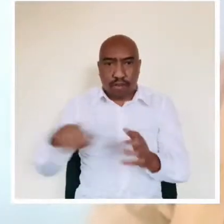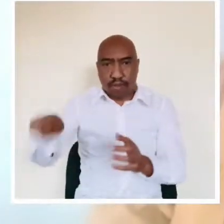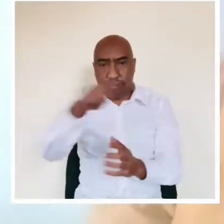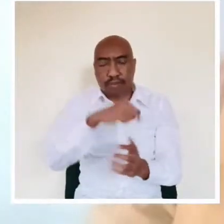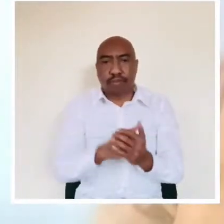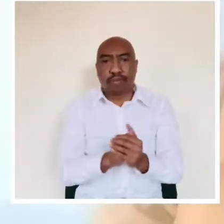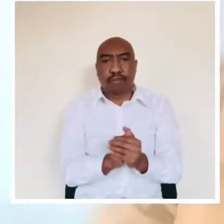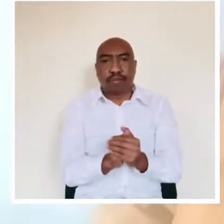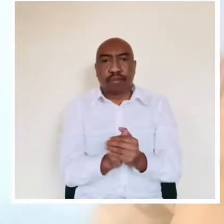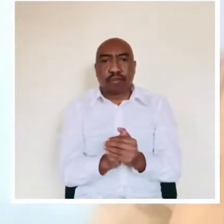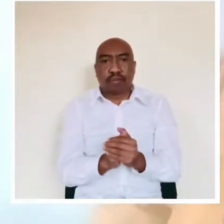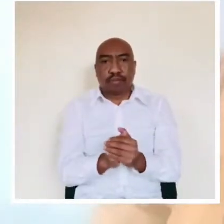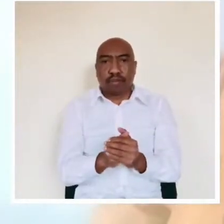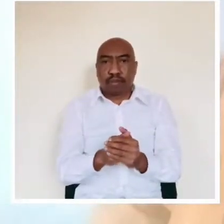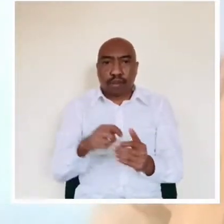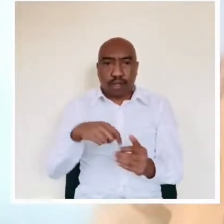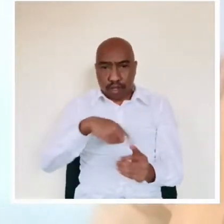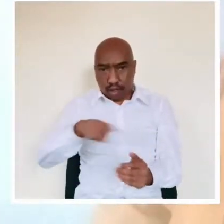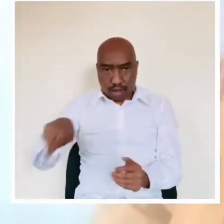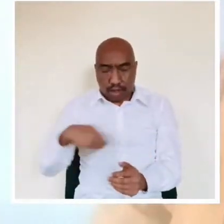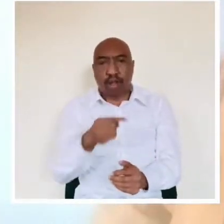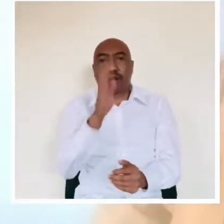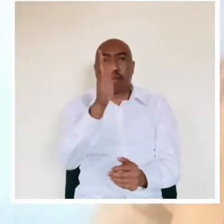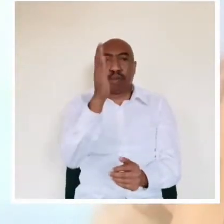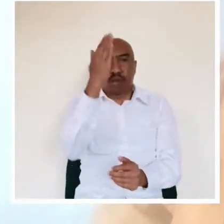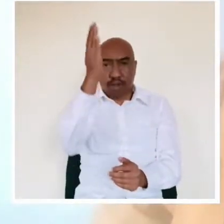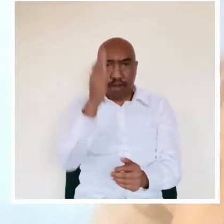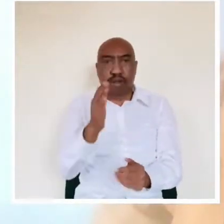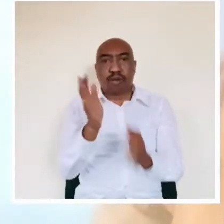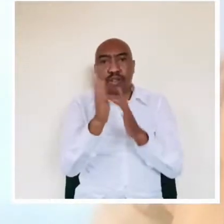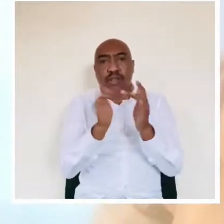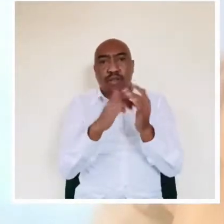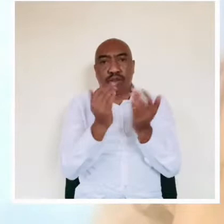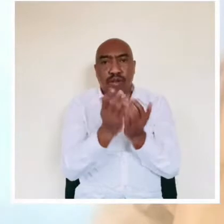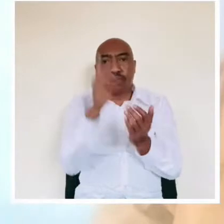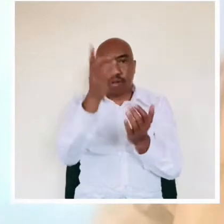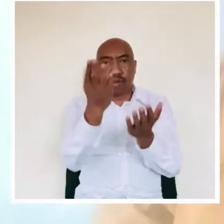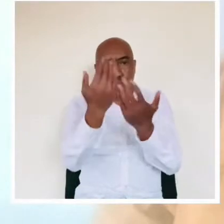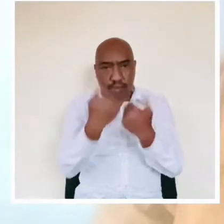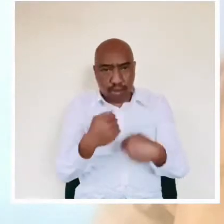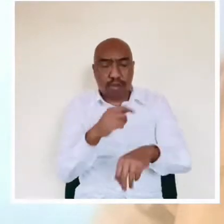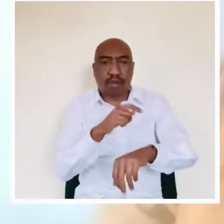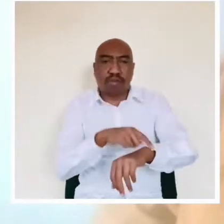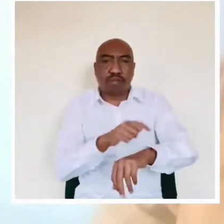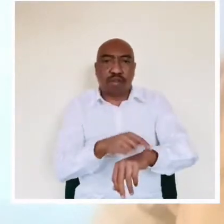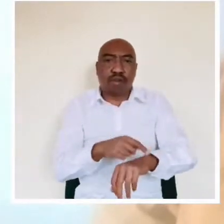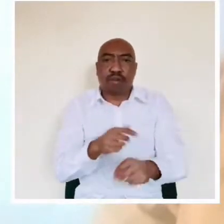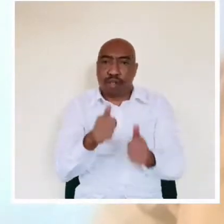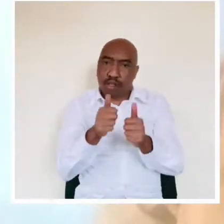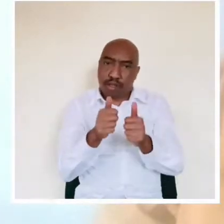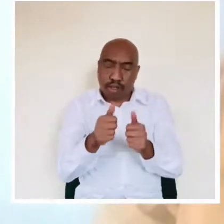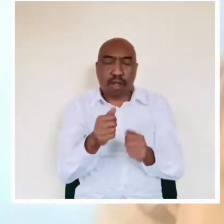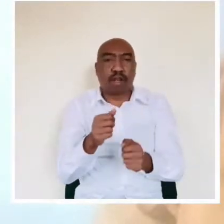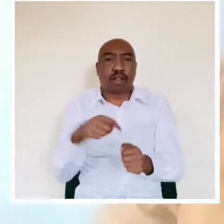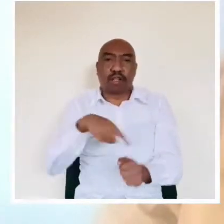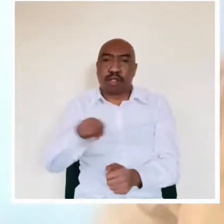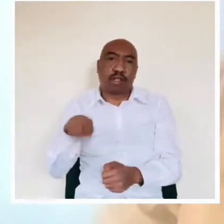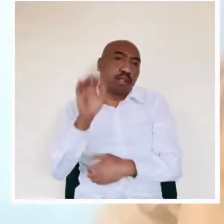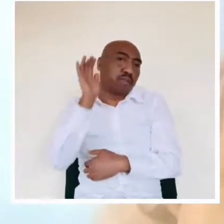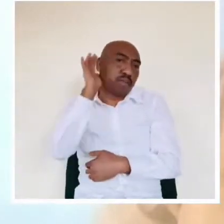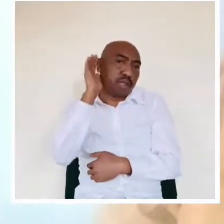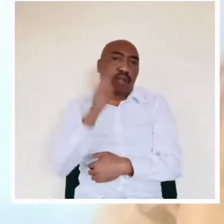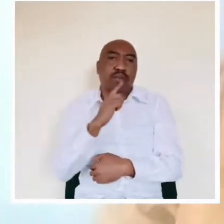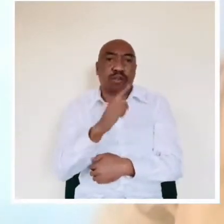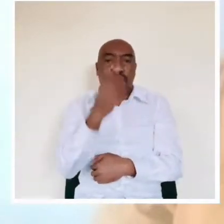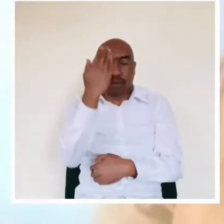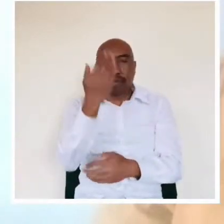Unissons-nous dans la prière. Nous te remercions, Seigneur, pour ce merveilleux moment que tu nous as donné afin que nous écoutions de nouveau ta